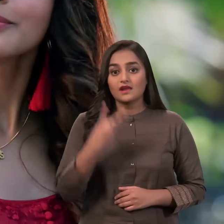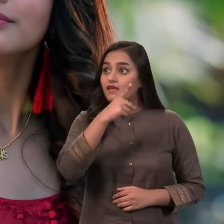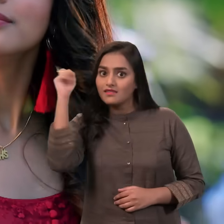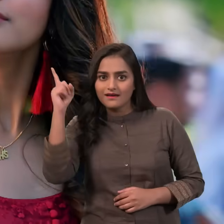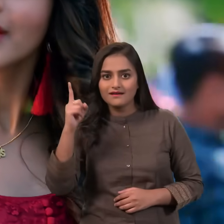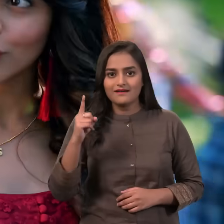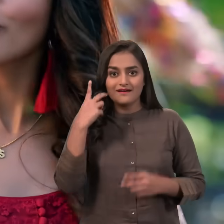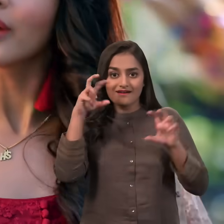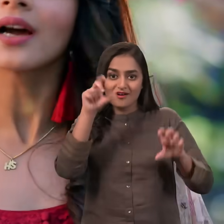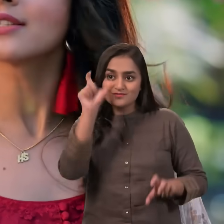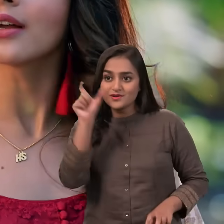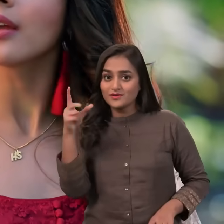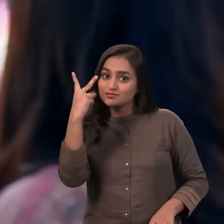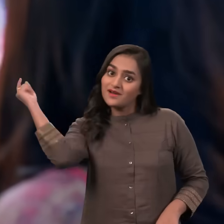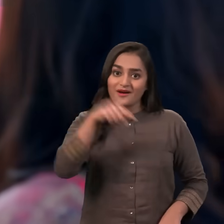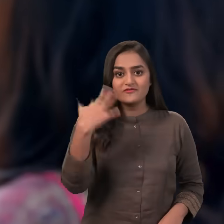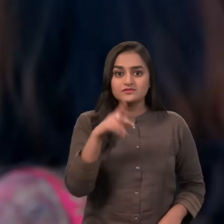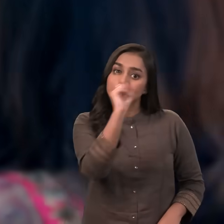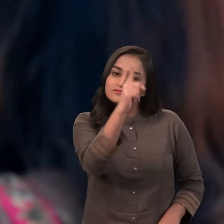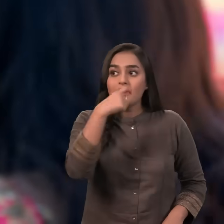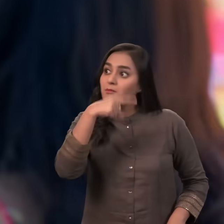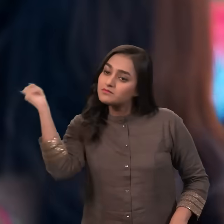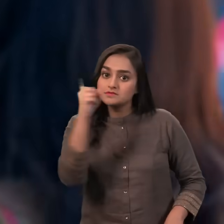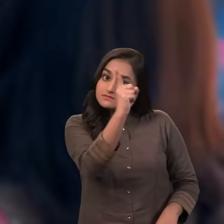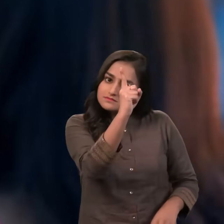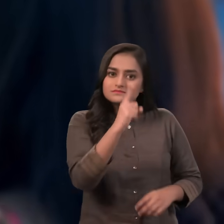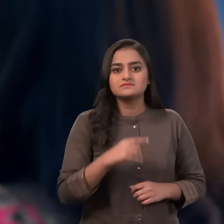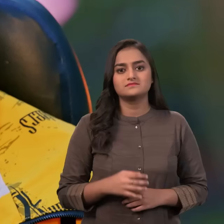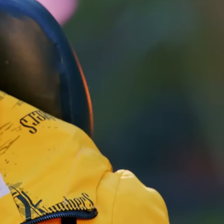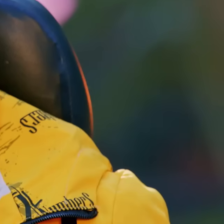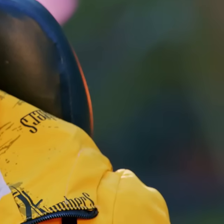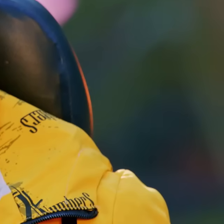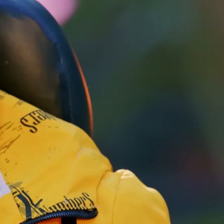ये देख, मेरे 2 बॉडीगार्ड्स आ गए। अब इनसे ना तेरी शिकायत लगाती हूँ।